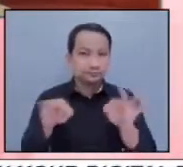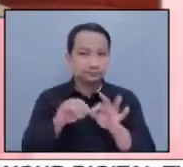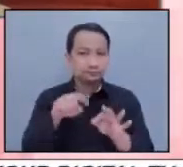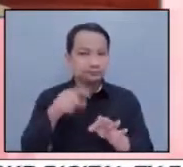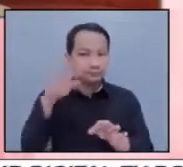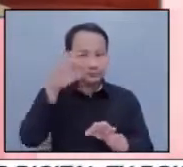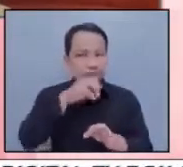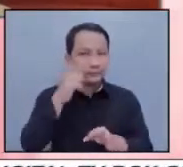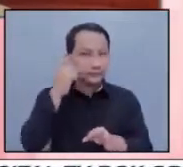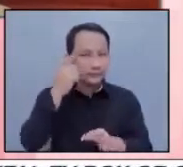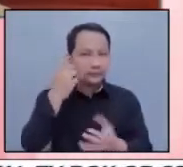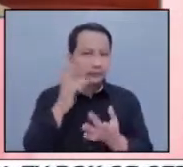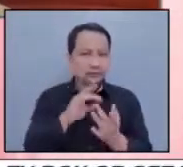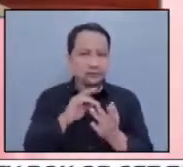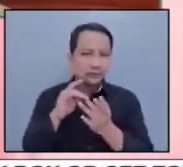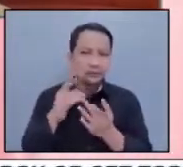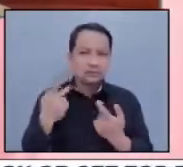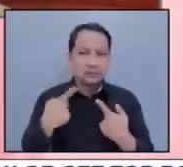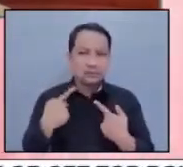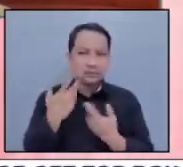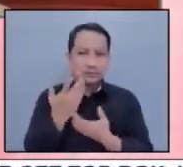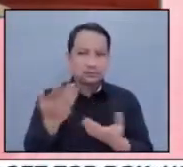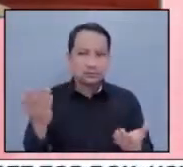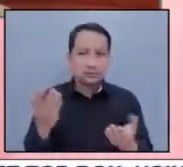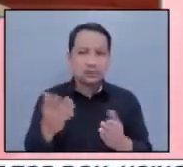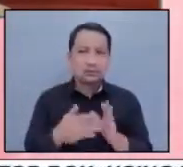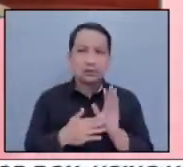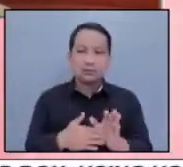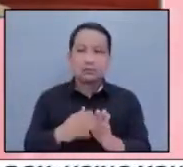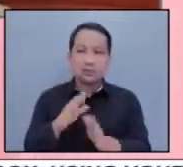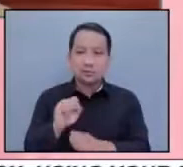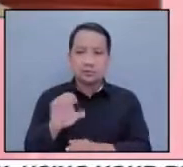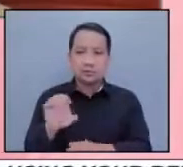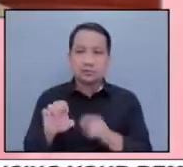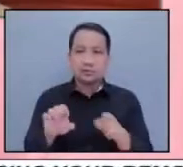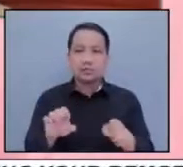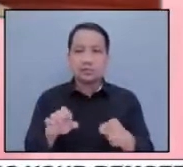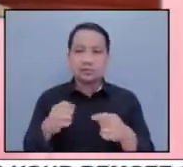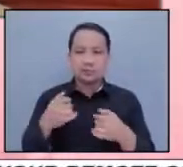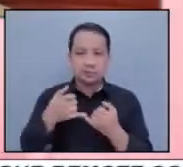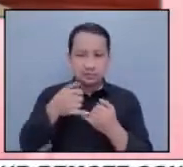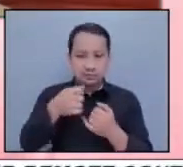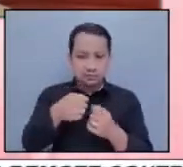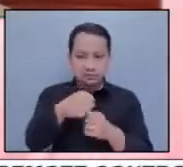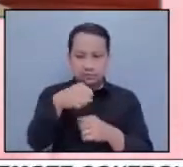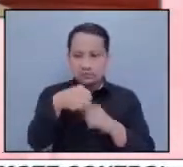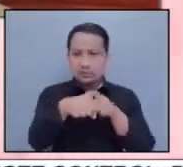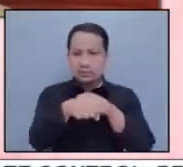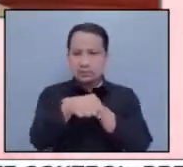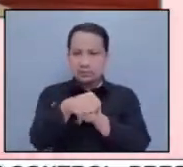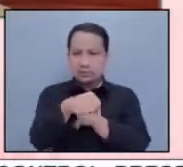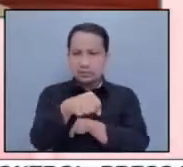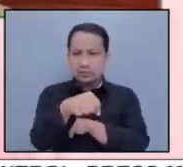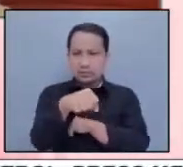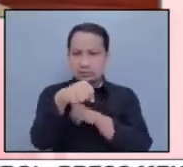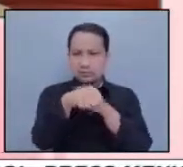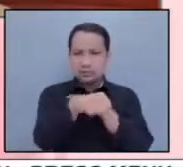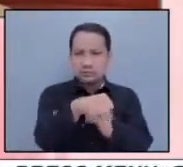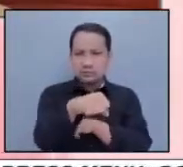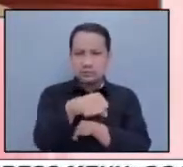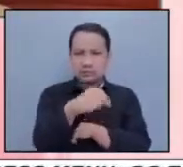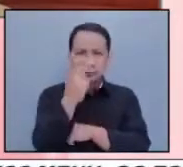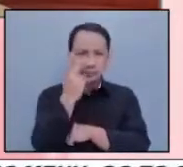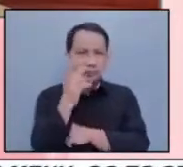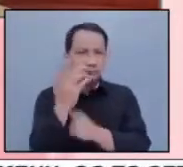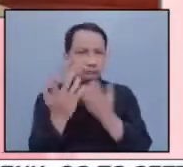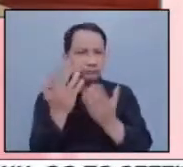mga espesyalista po sa mga kasong ganyan tulad po ng spine specialist. Nakita ko po kasi yung litrato nyo. At sana po